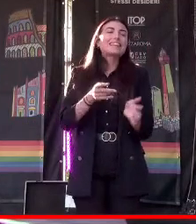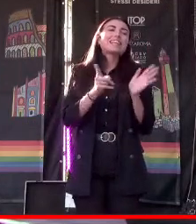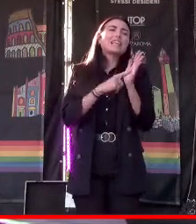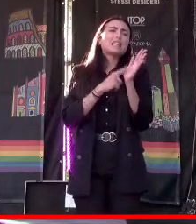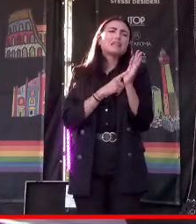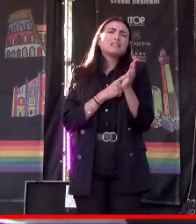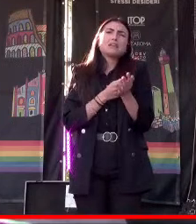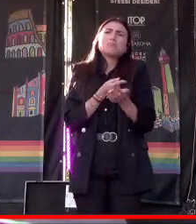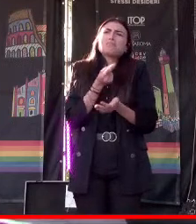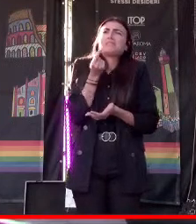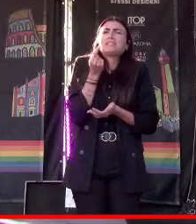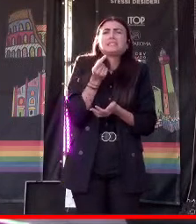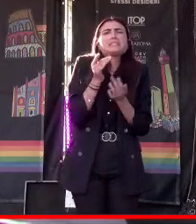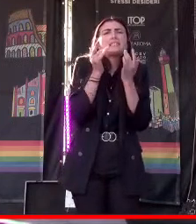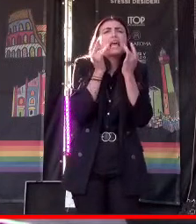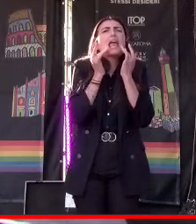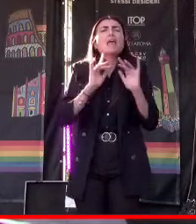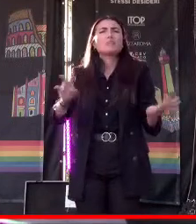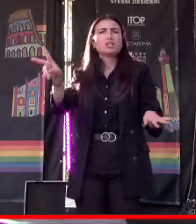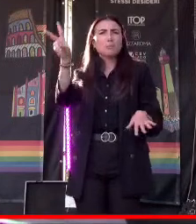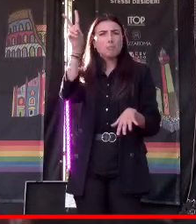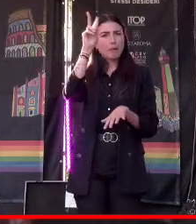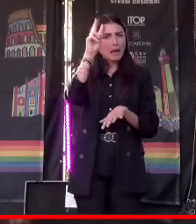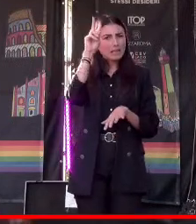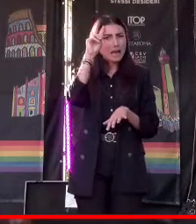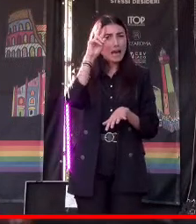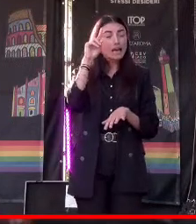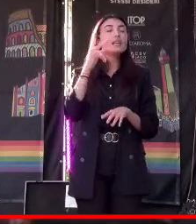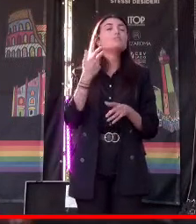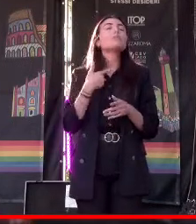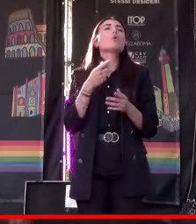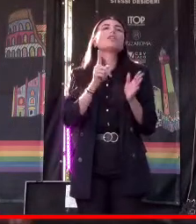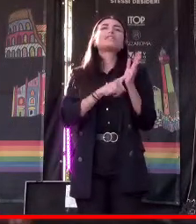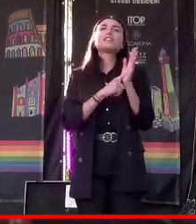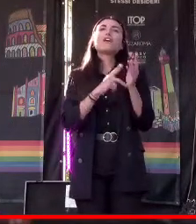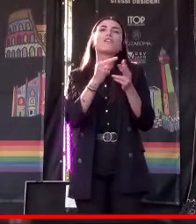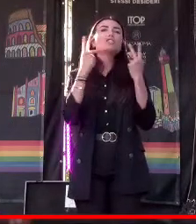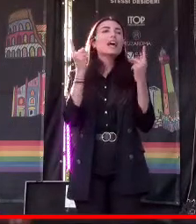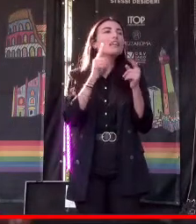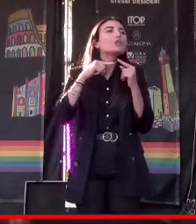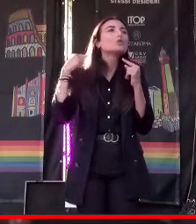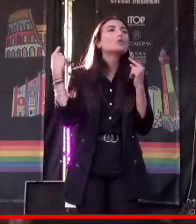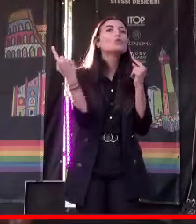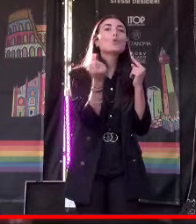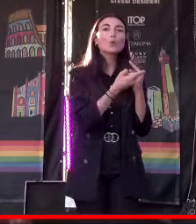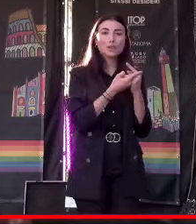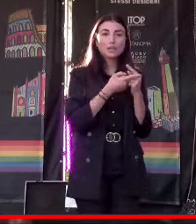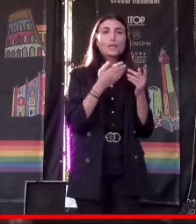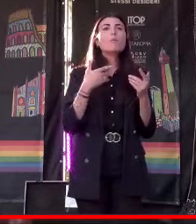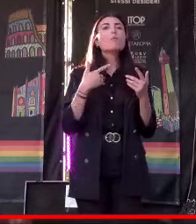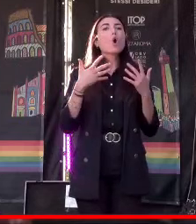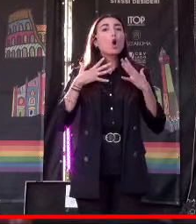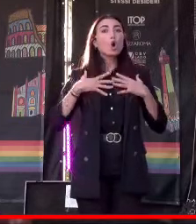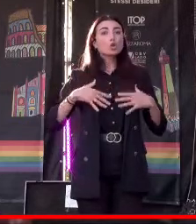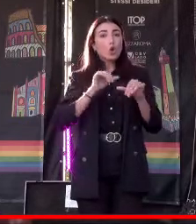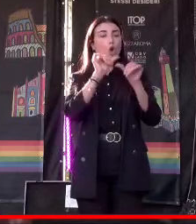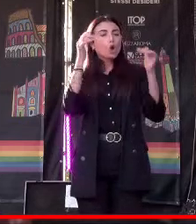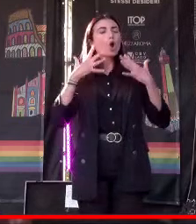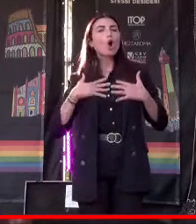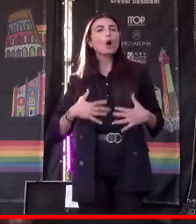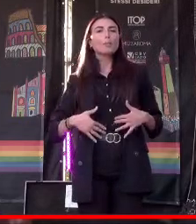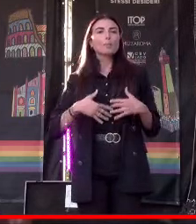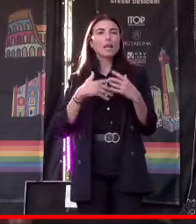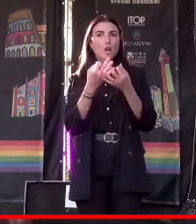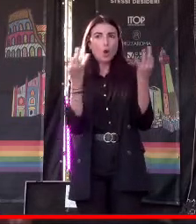banalità, perché il diritto alla felicità non lo immaginiamo di tutti, cioè lo immaginiamo che sia solo dei corpi abili, che sia solo di quelli che